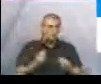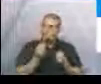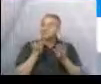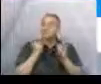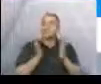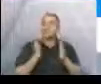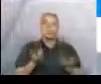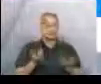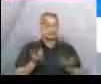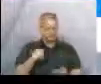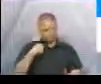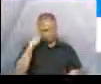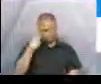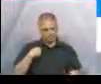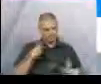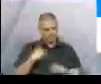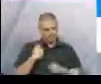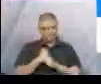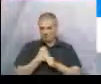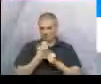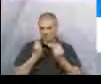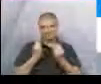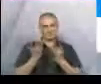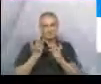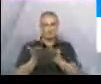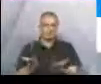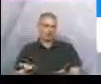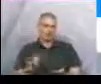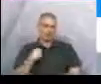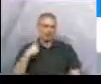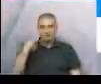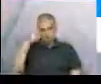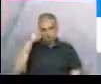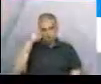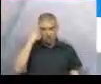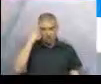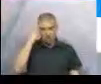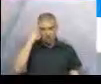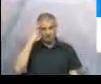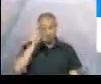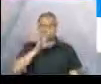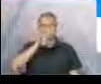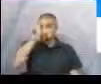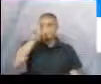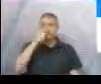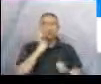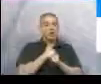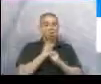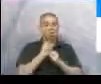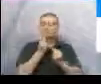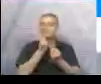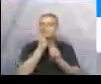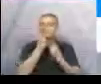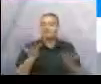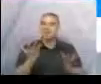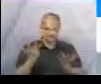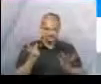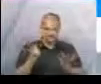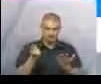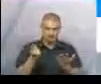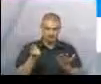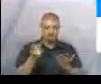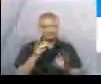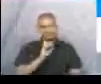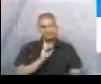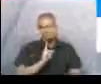נוראי. אני יודע שאנחנו לא יכולים לעשות הרבה, כן? ואני יודע שבצפון עושים דברים מדהימים